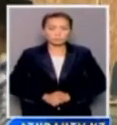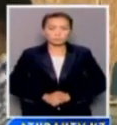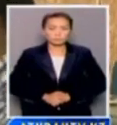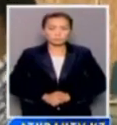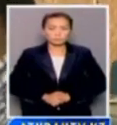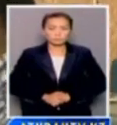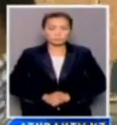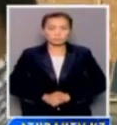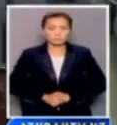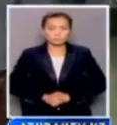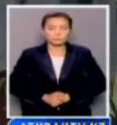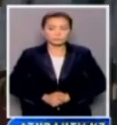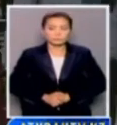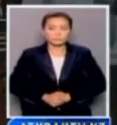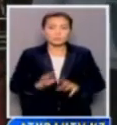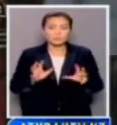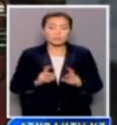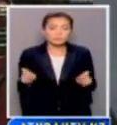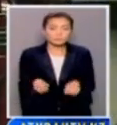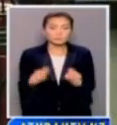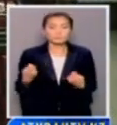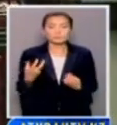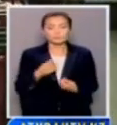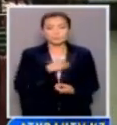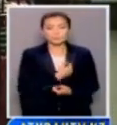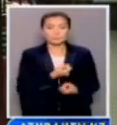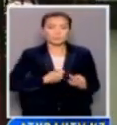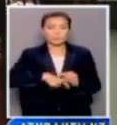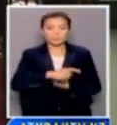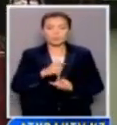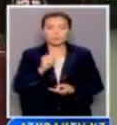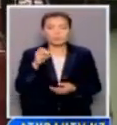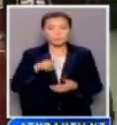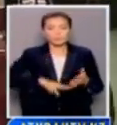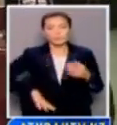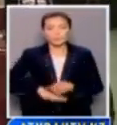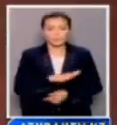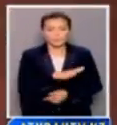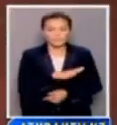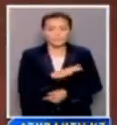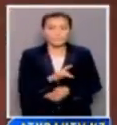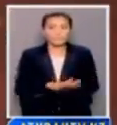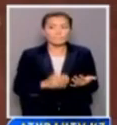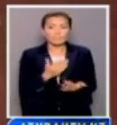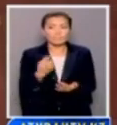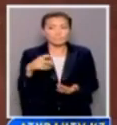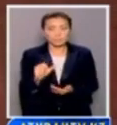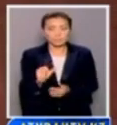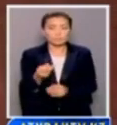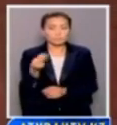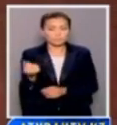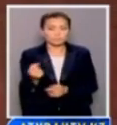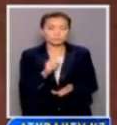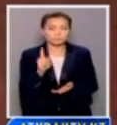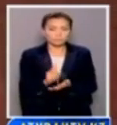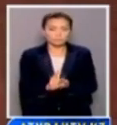аласыз, максимум болды. Заң бұзған азаматтар мен жеке кәсіп иелеріне әкімшілік хаттама толтырылды. Енді олар бір апта ішінде